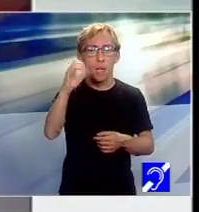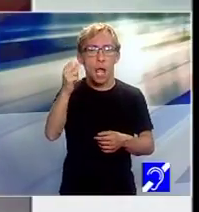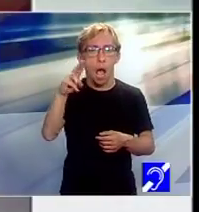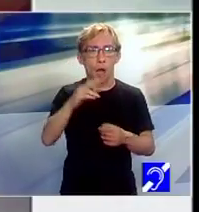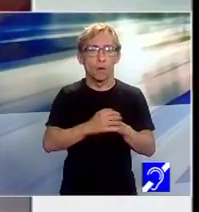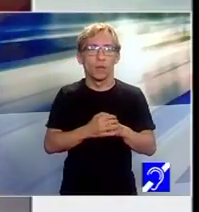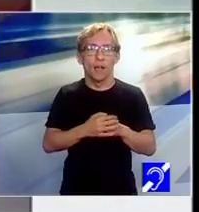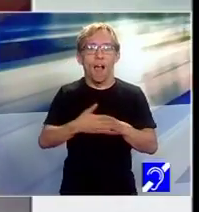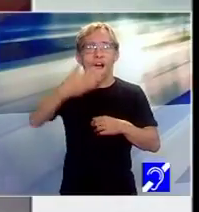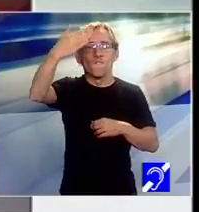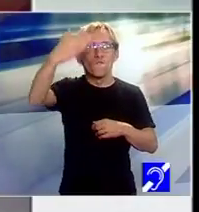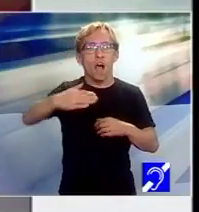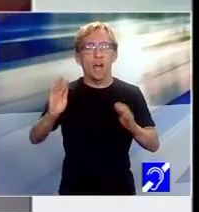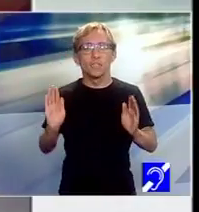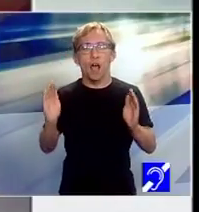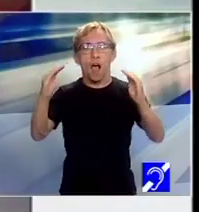să plouă.